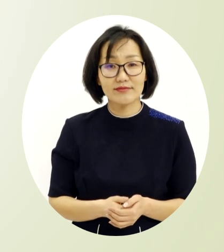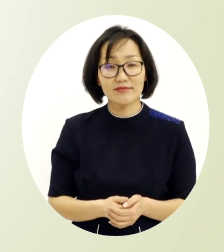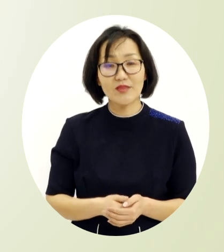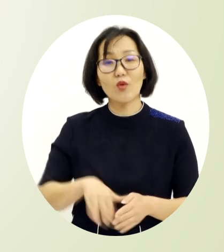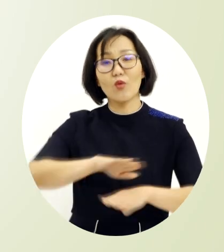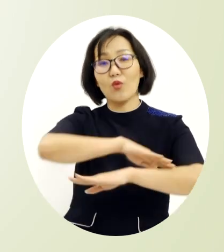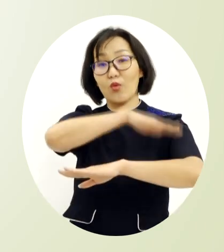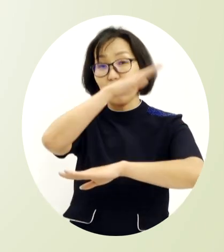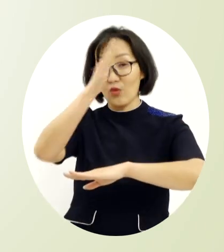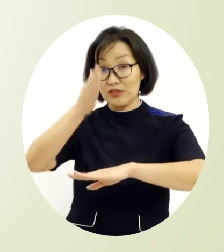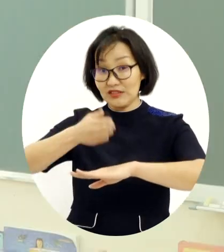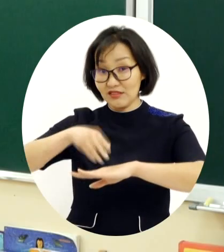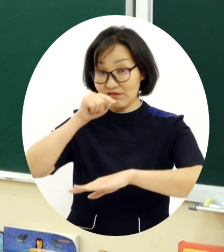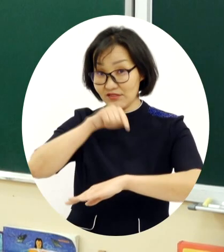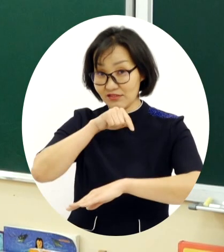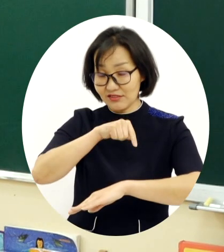Ууланд,